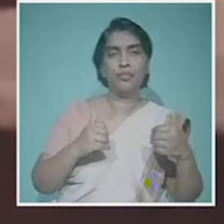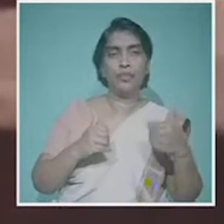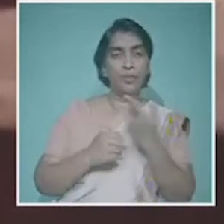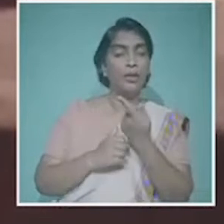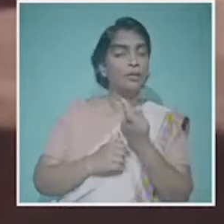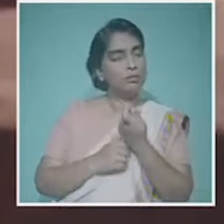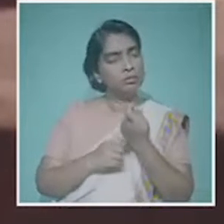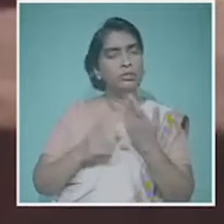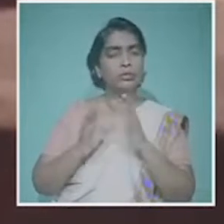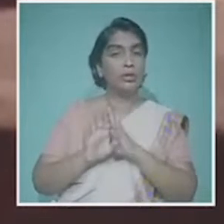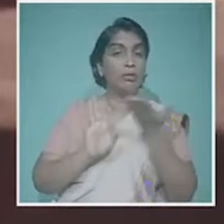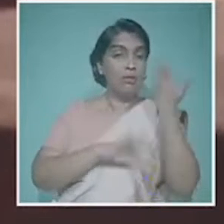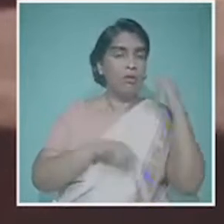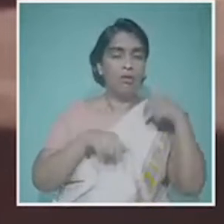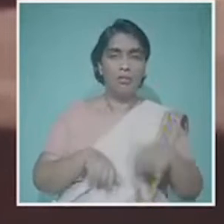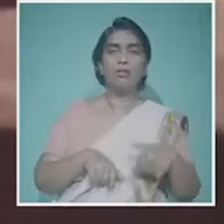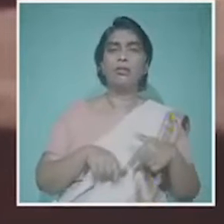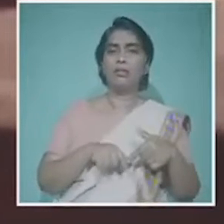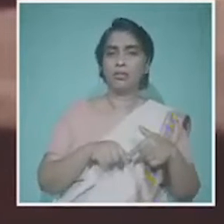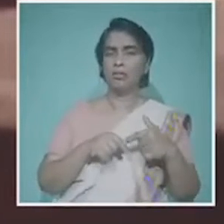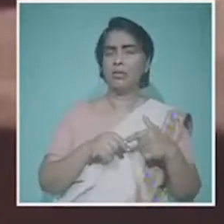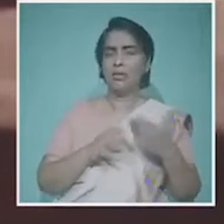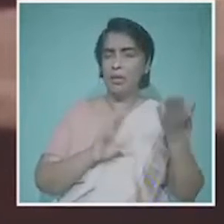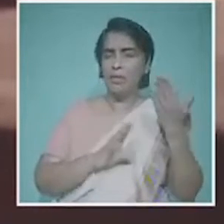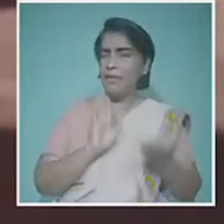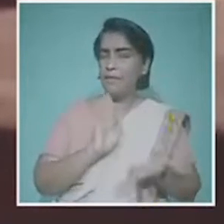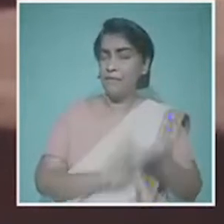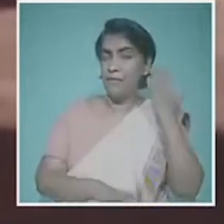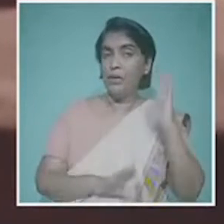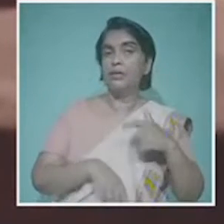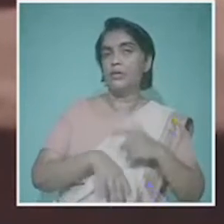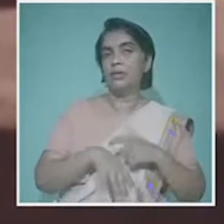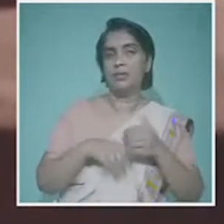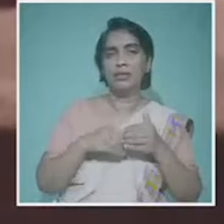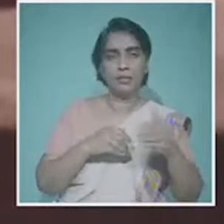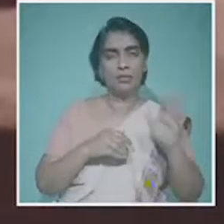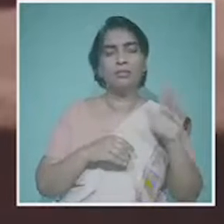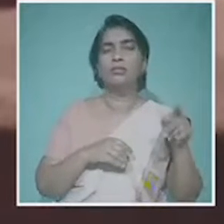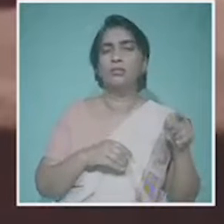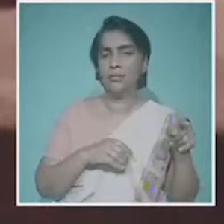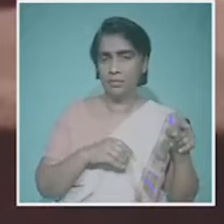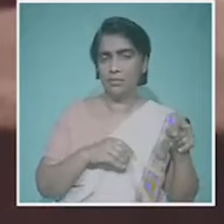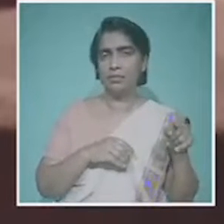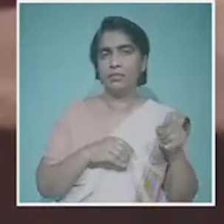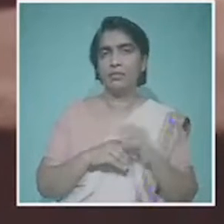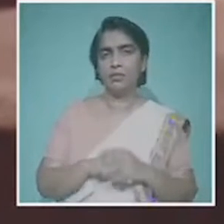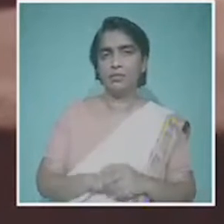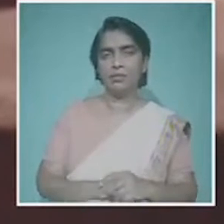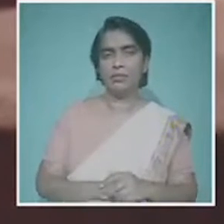මිල ගත්තත් තිබුණට වැඩිය මේ වෙලාවේ තිබ්බ වැඩිම අගේ තියෙන මොහොත තමයි මේ වෙලාවේ තියෙන්නේ. ඒකින්ද තමයි මේ